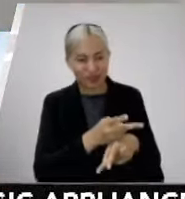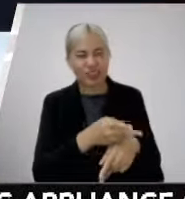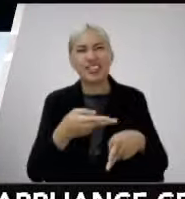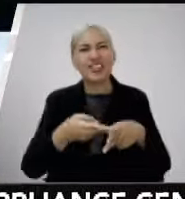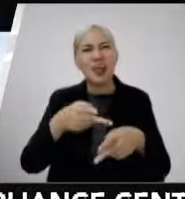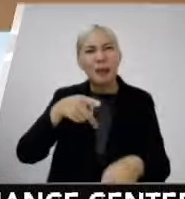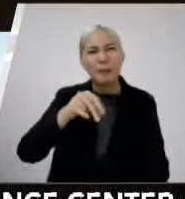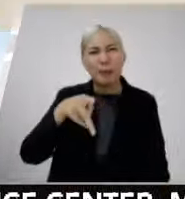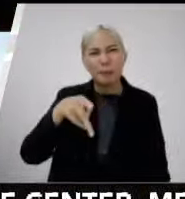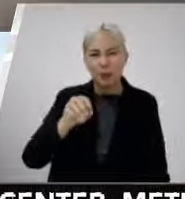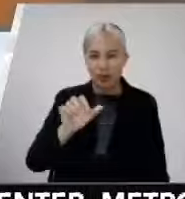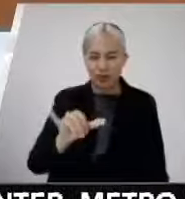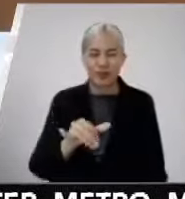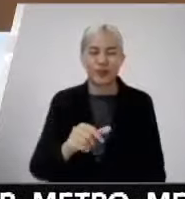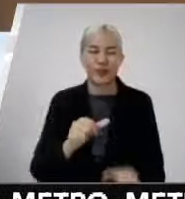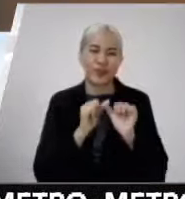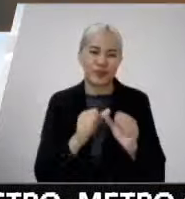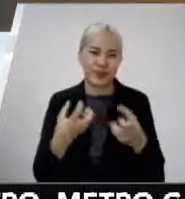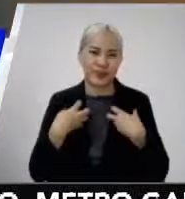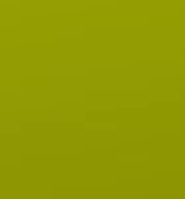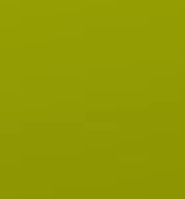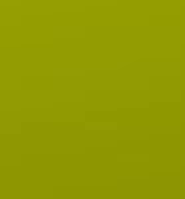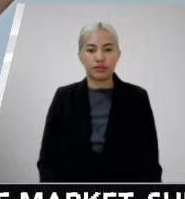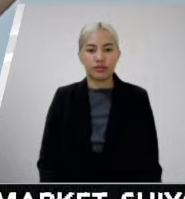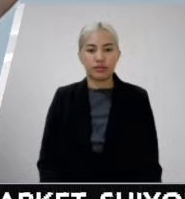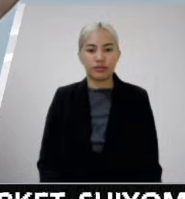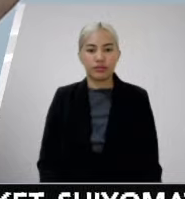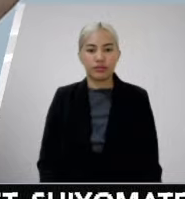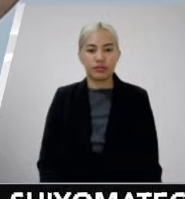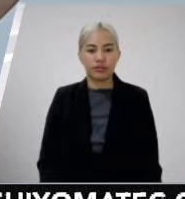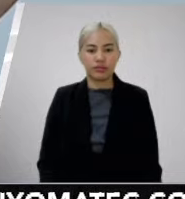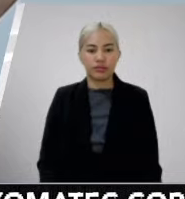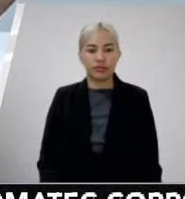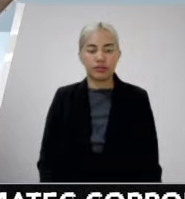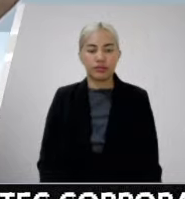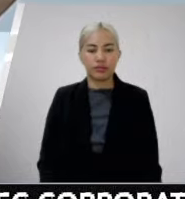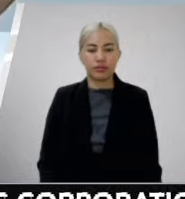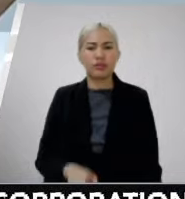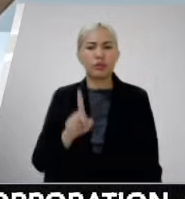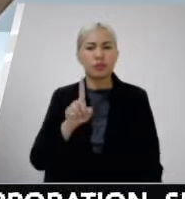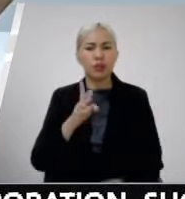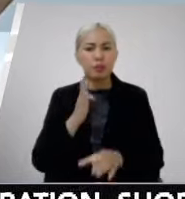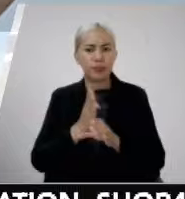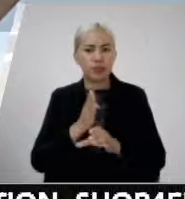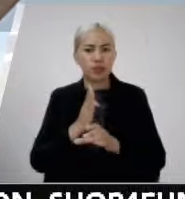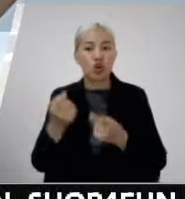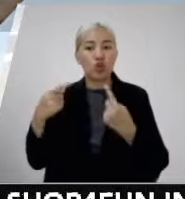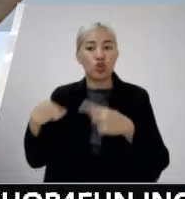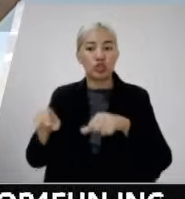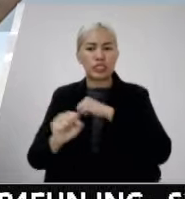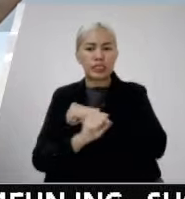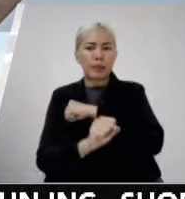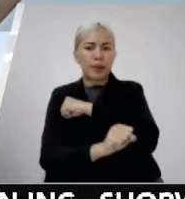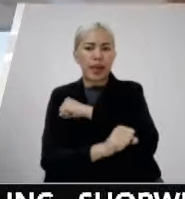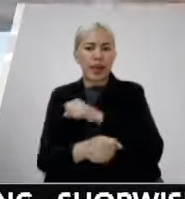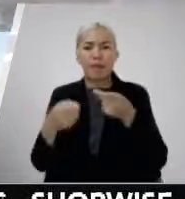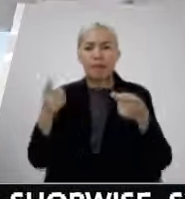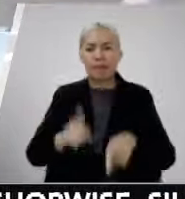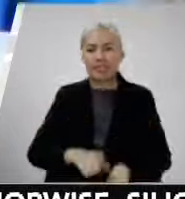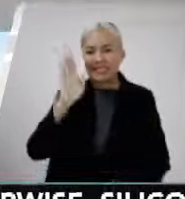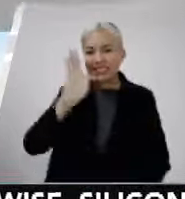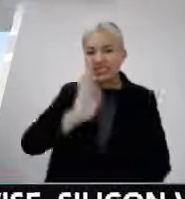siyang malusog at ligtas. Isang bus na pasamar ang biglang nagkaaberya ng nasa biyahe. Nagkagulo ang